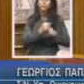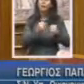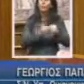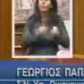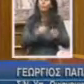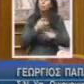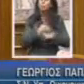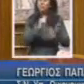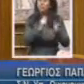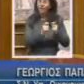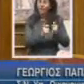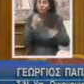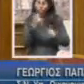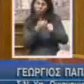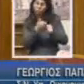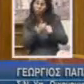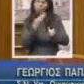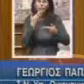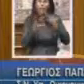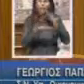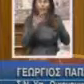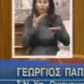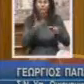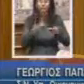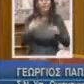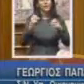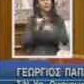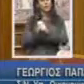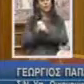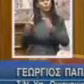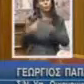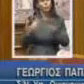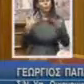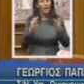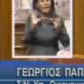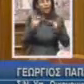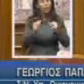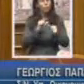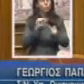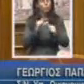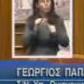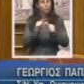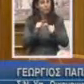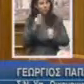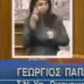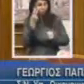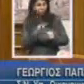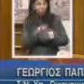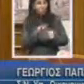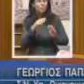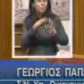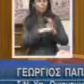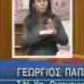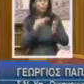και την παρακολούθηση των δαπανών. Από τον Ιανουάριο του 2010, μηνιαίος έλεγχος και προγραμματισμός δαπανών σε όλα